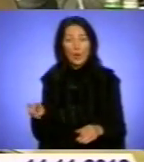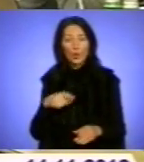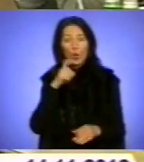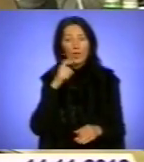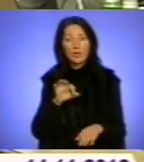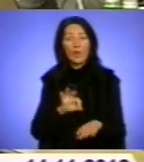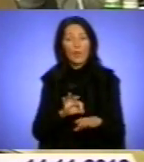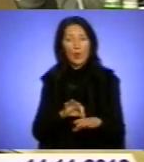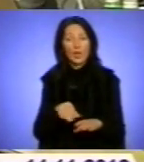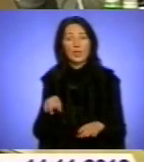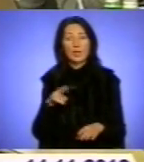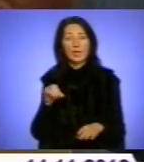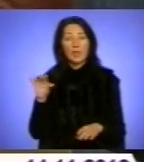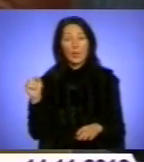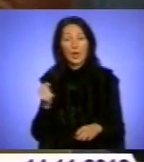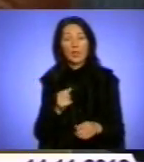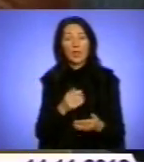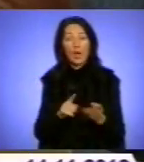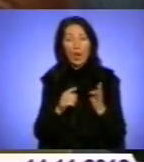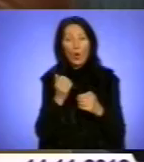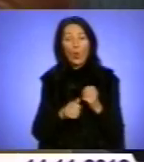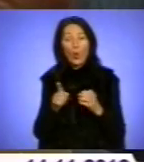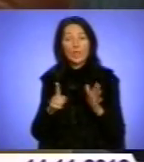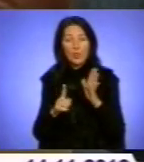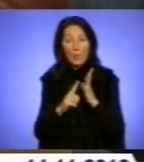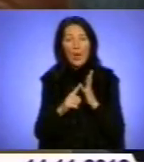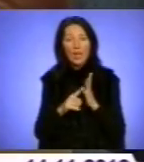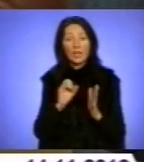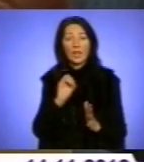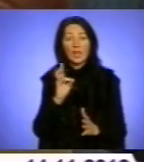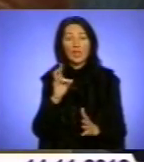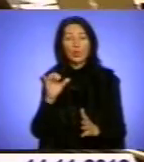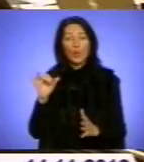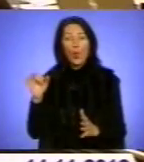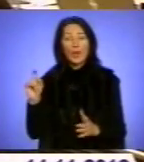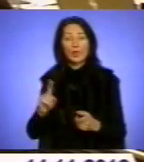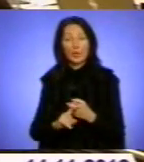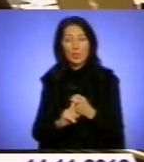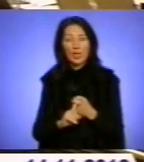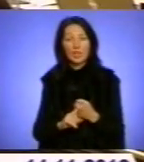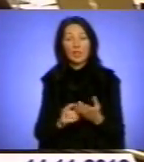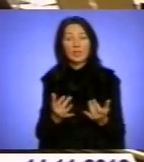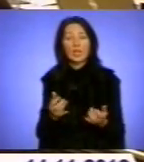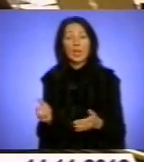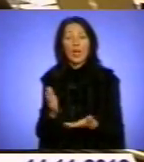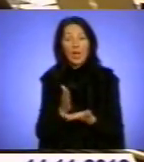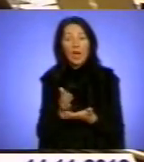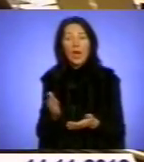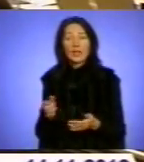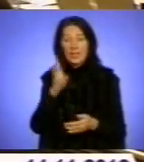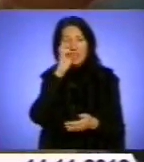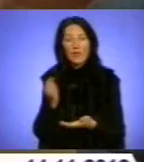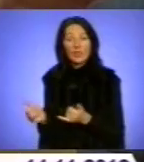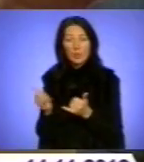недугом інсулінозалежний. Такі цифри озвучили в Кабінеті міністрів. Там також підрахували, скільки обходиться державі забезпечити ліками одного такого